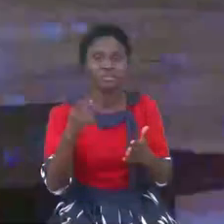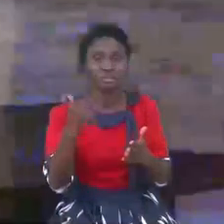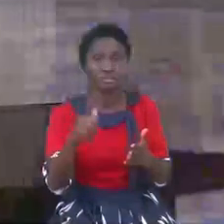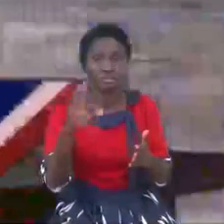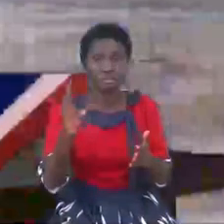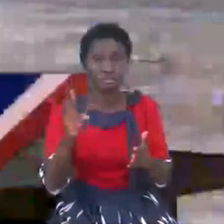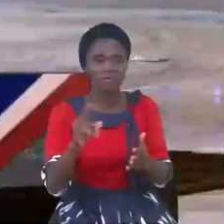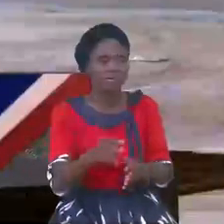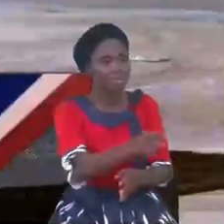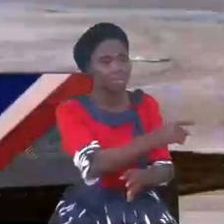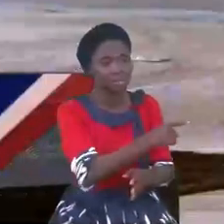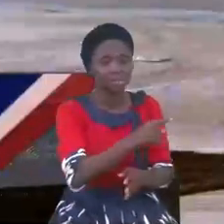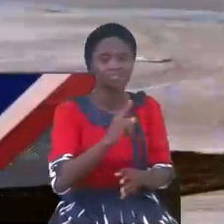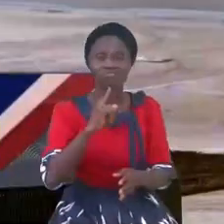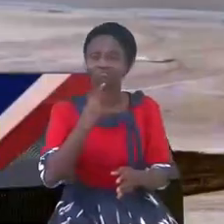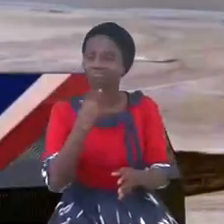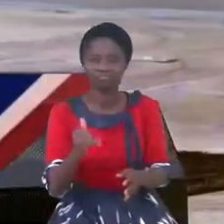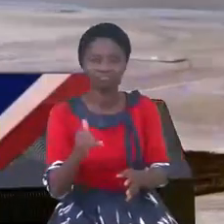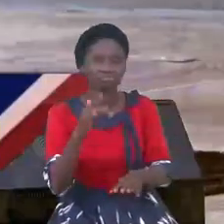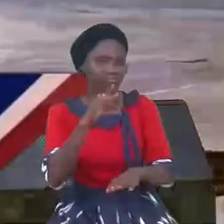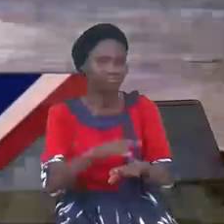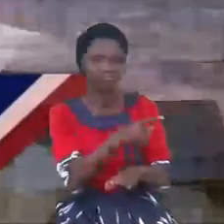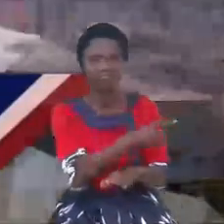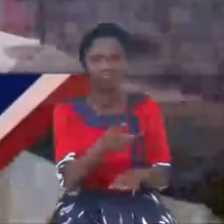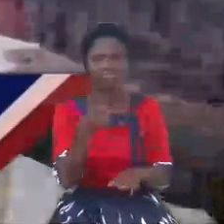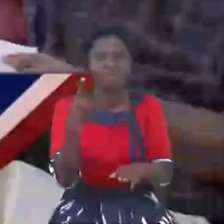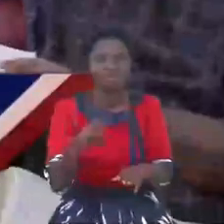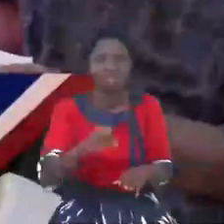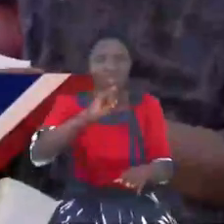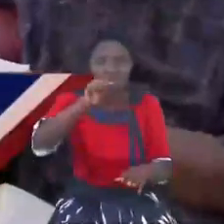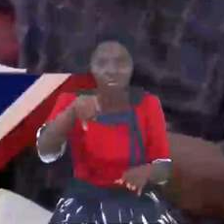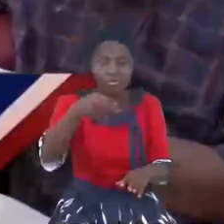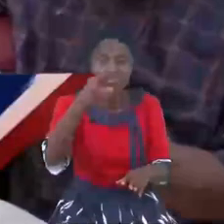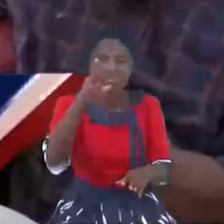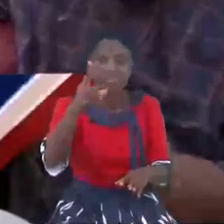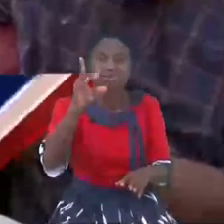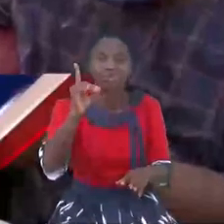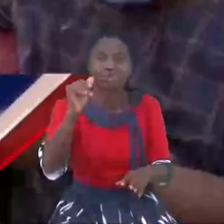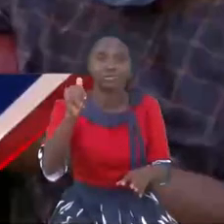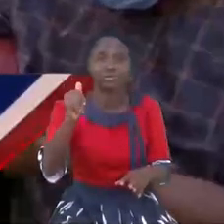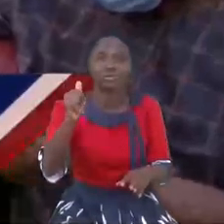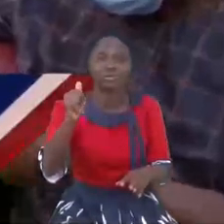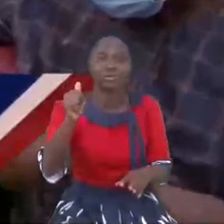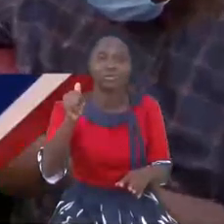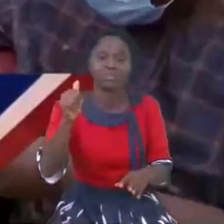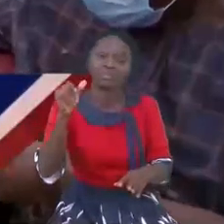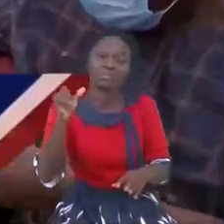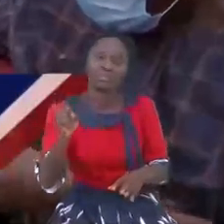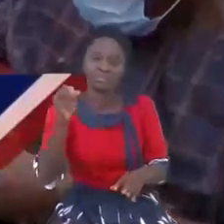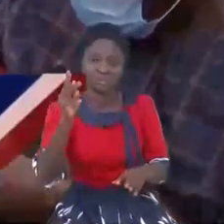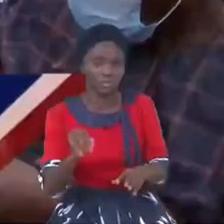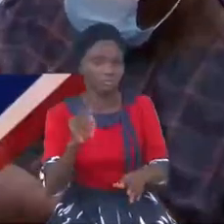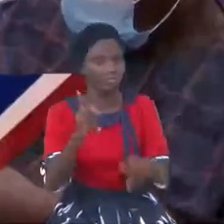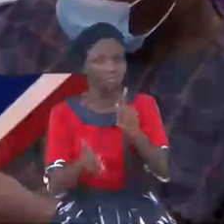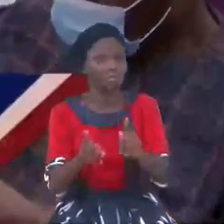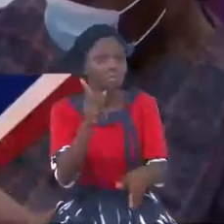Le zèle qu'ils ont pour vous n'est pas pur. Les gens qui promeuvent la circoncision, les gens qui parlent de